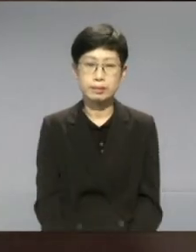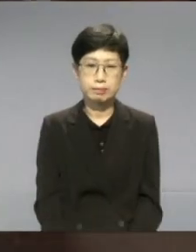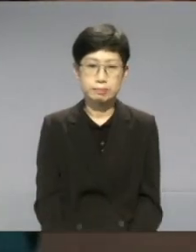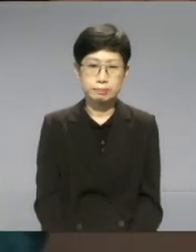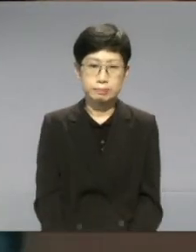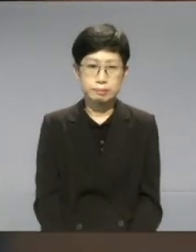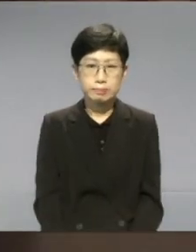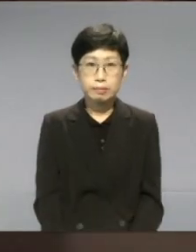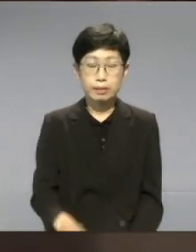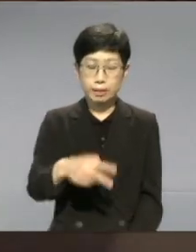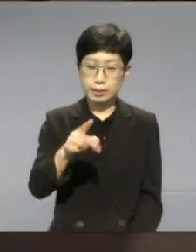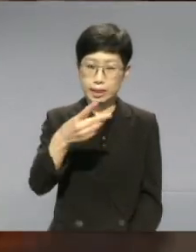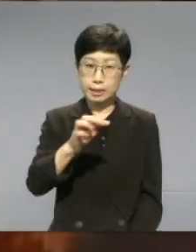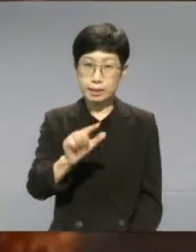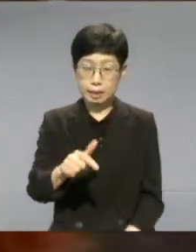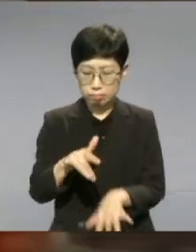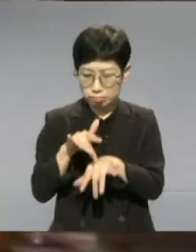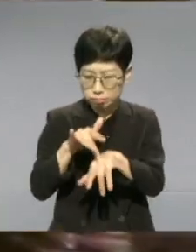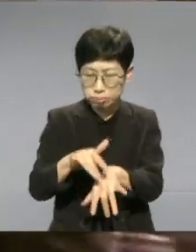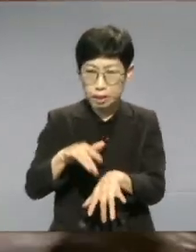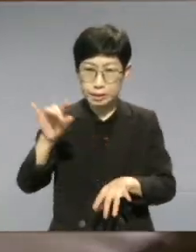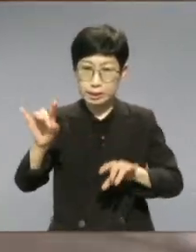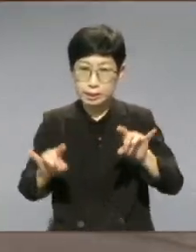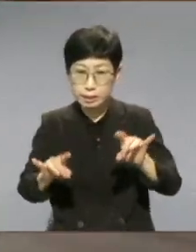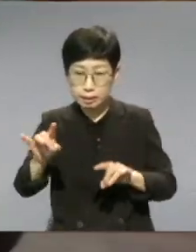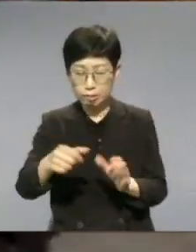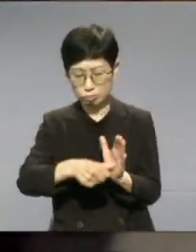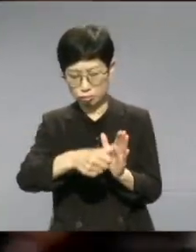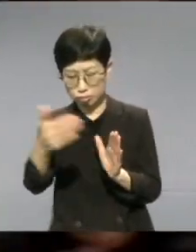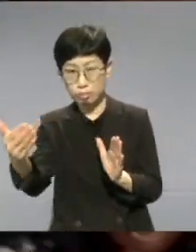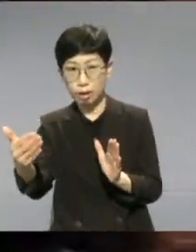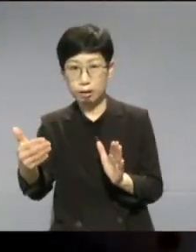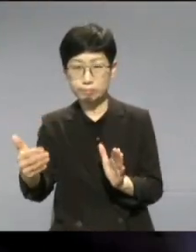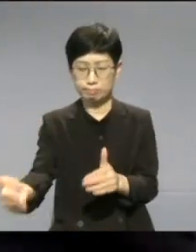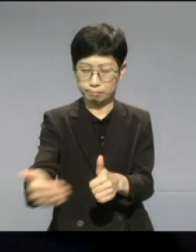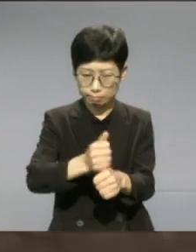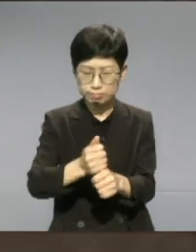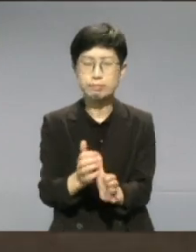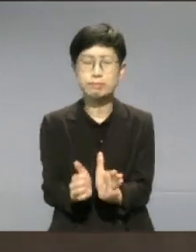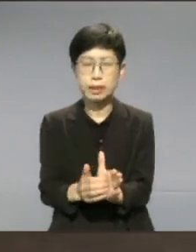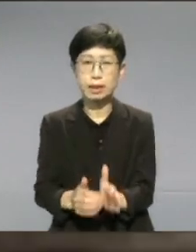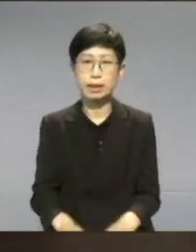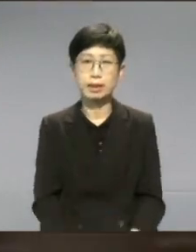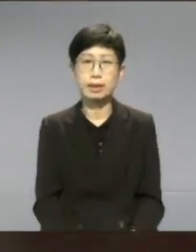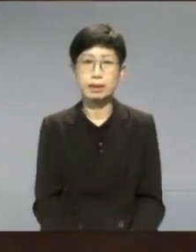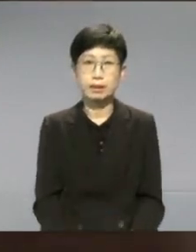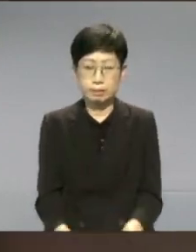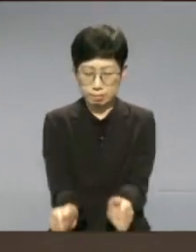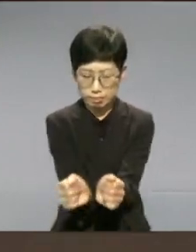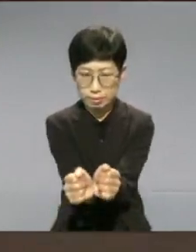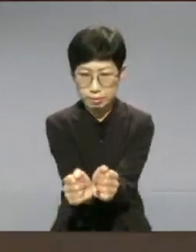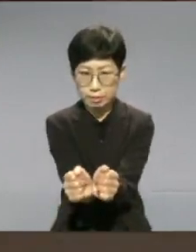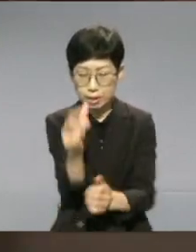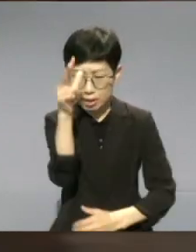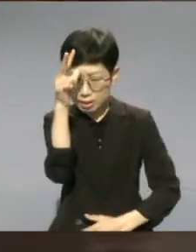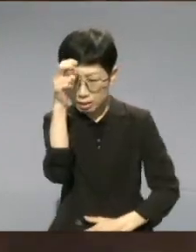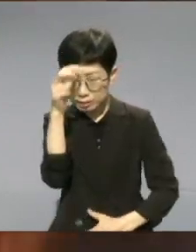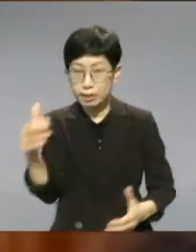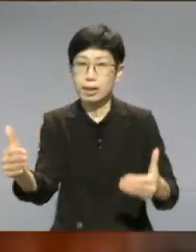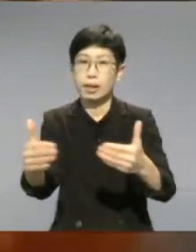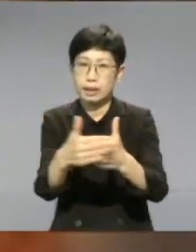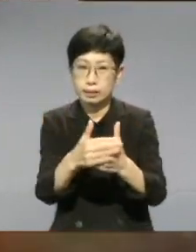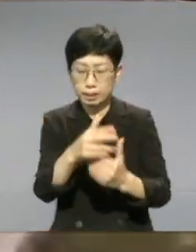사탄의 인형으로 유명한 처키 인형이 경찰에 체포됐습니다. 두 팔에는 수갑을 차고 경찰의 품에 안긴